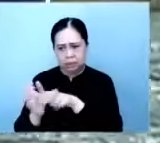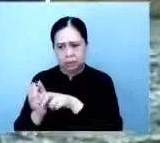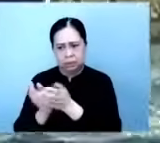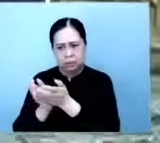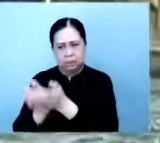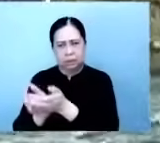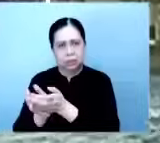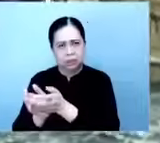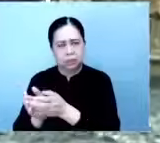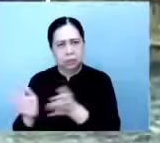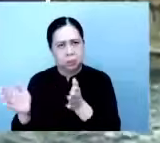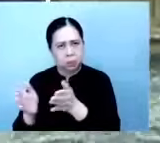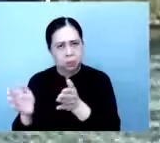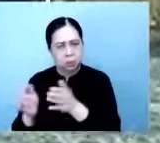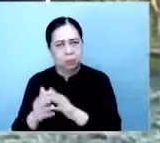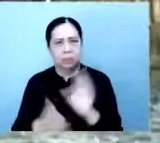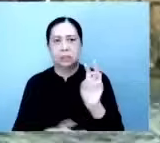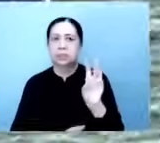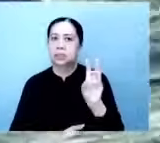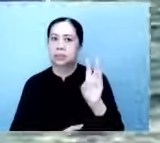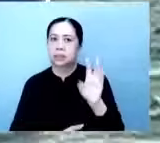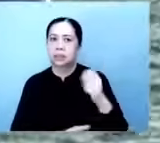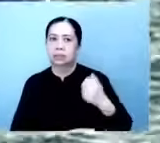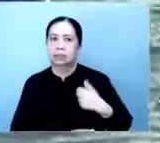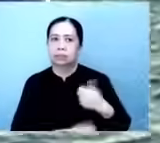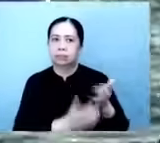BFAR. Nasa 16 na militia vessels ang